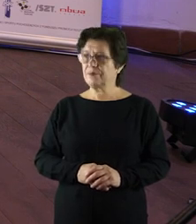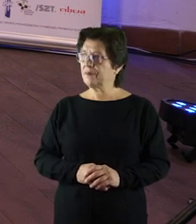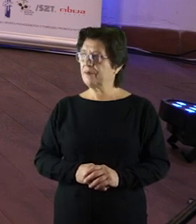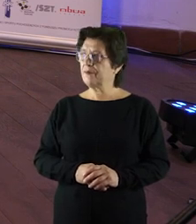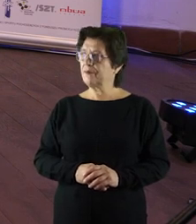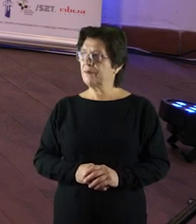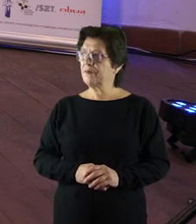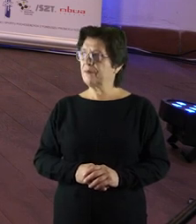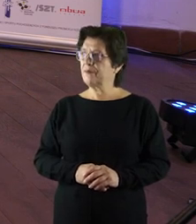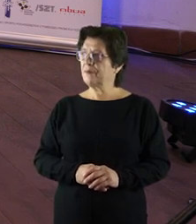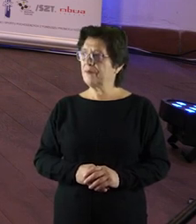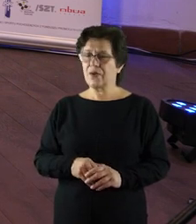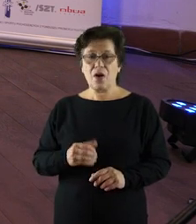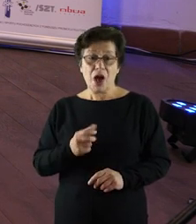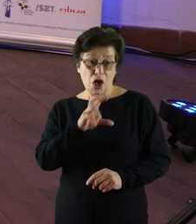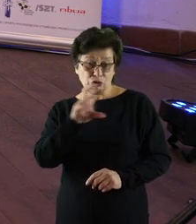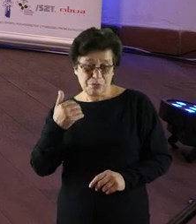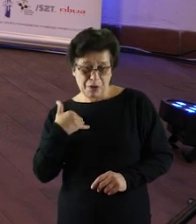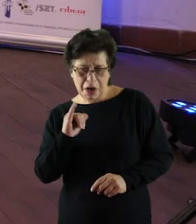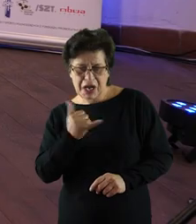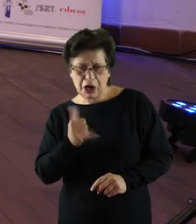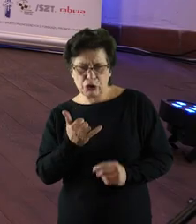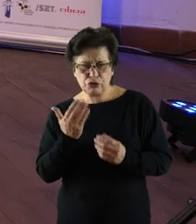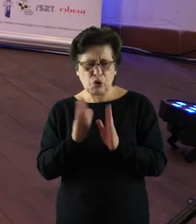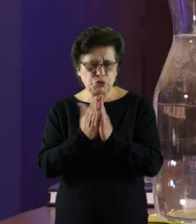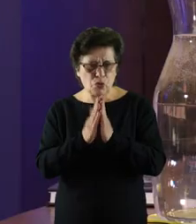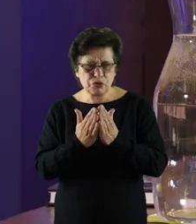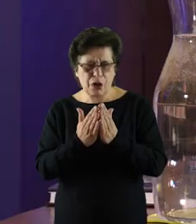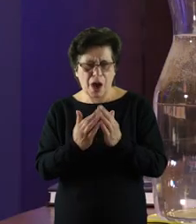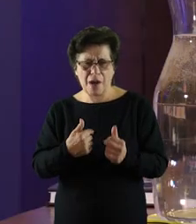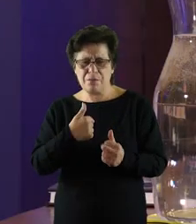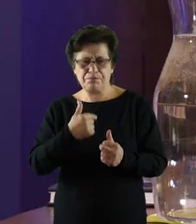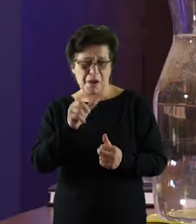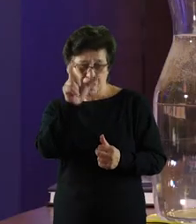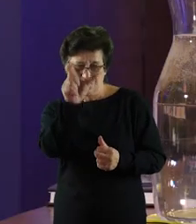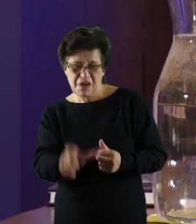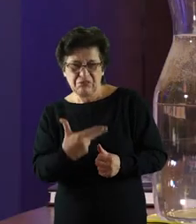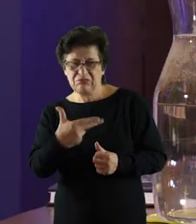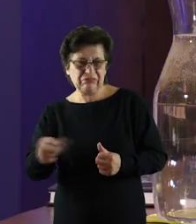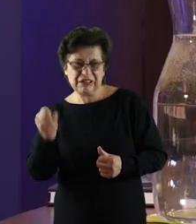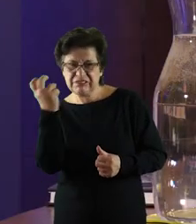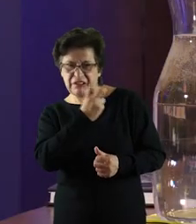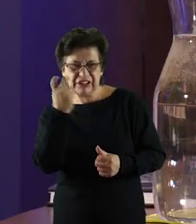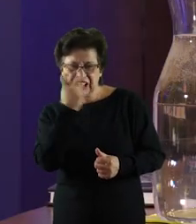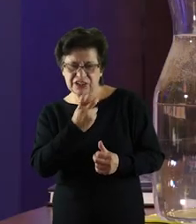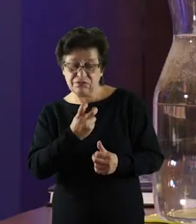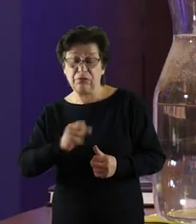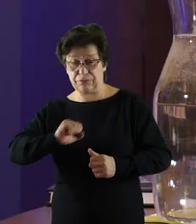jakaś książka, którą panią mnie zainteresowała? Właśnie. Kapitalnie, że o to pytasz. I nie wiem,